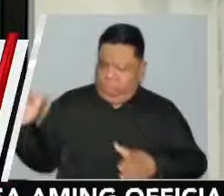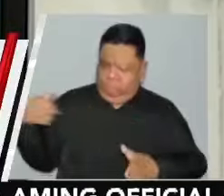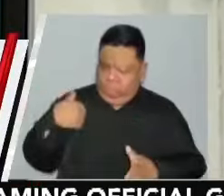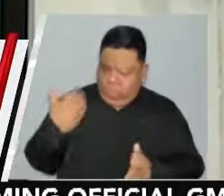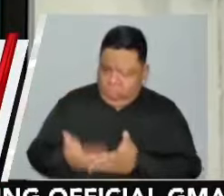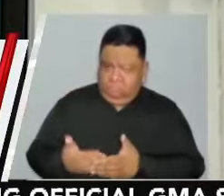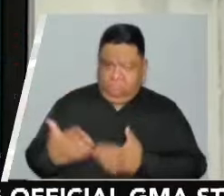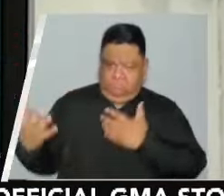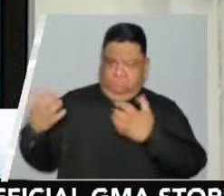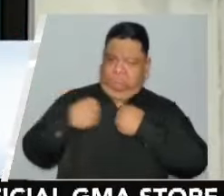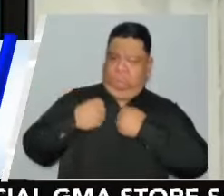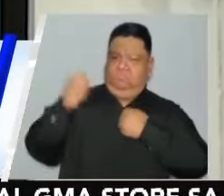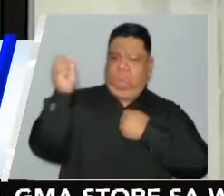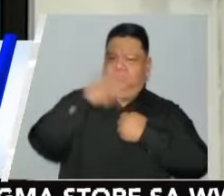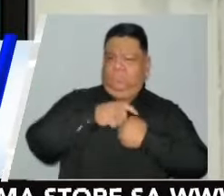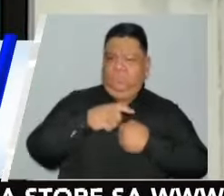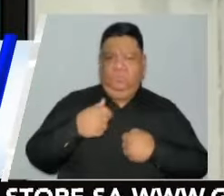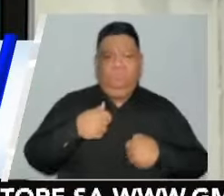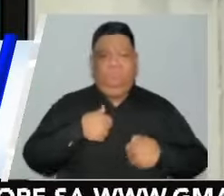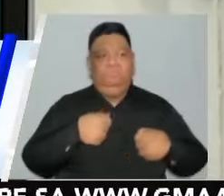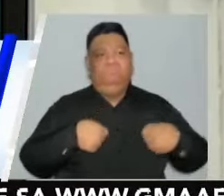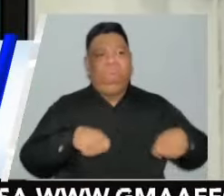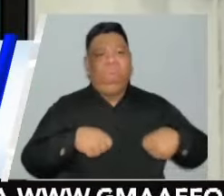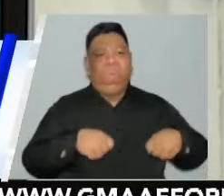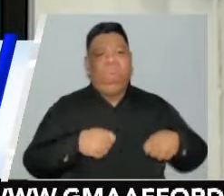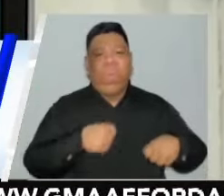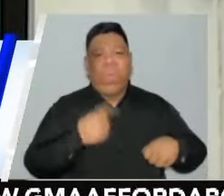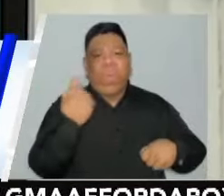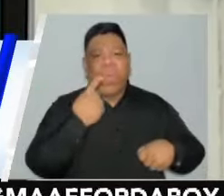Driver po ako ng ano yun, ng habal po.